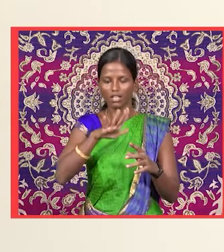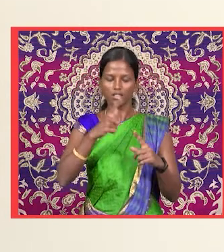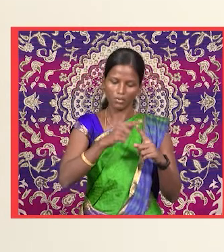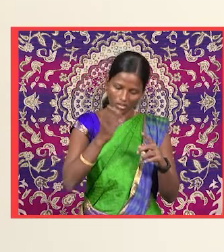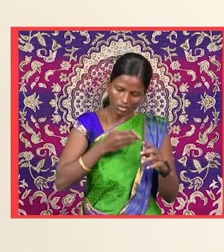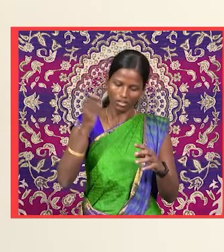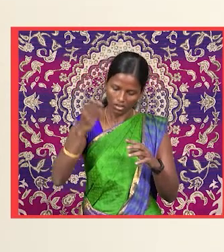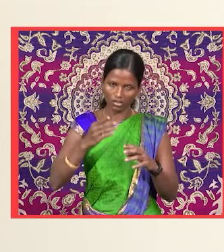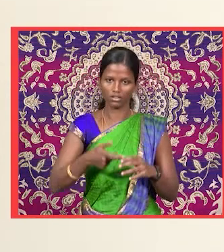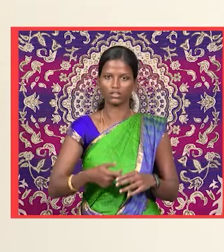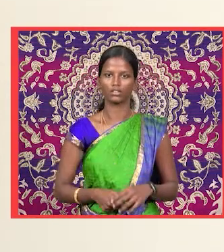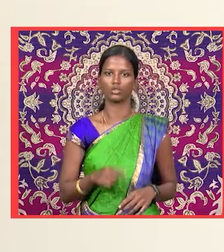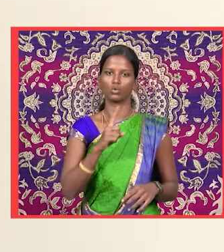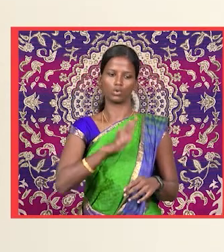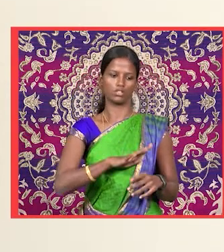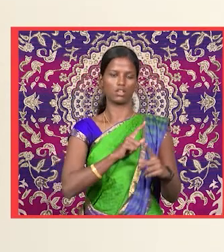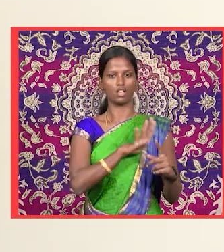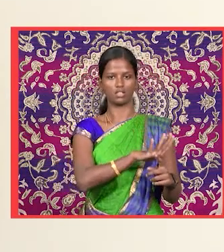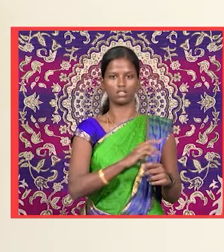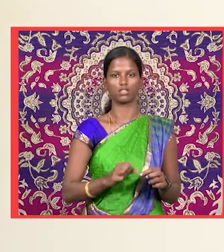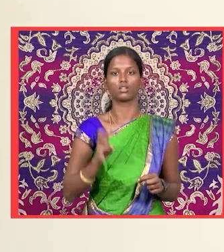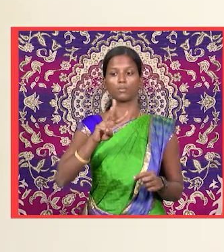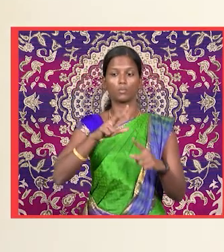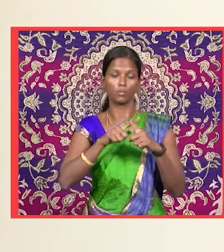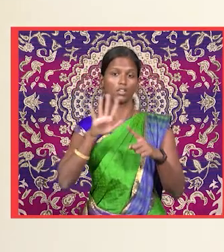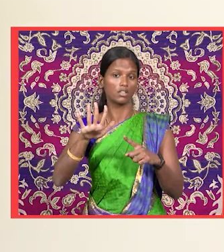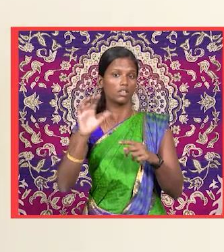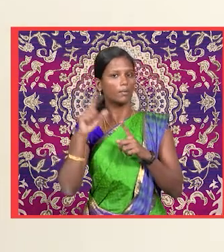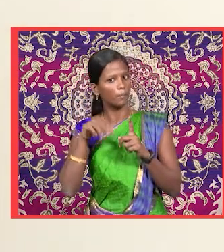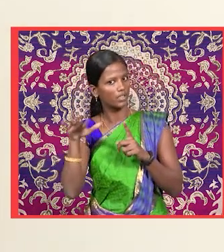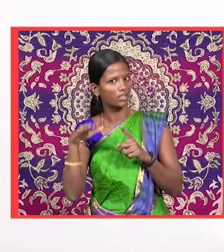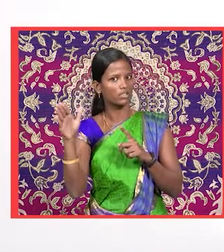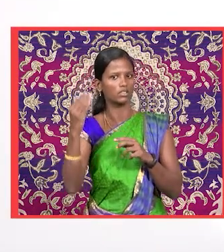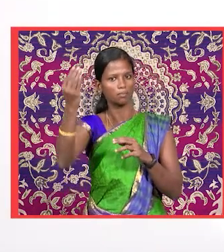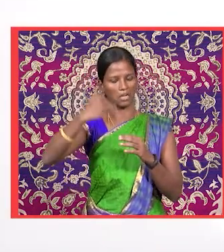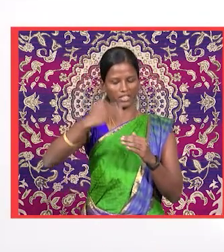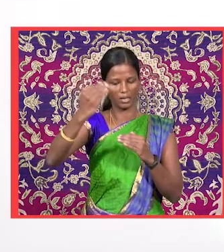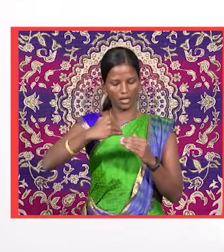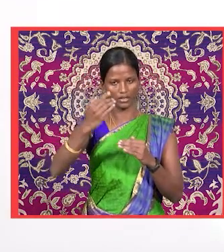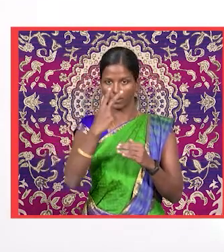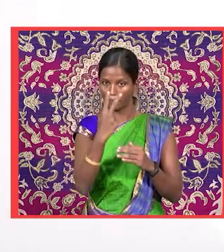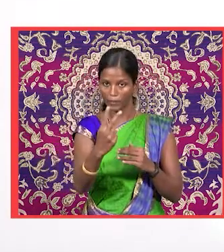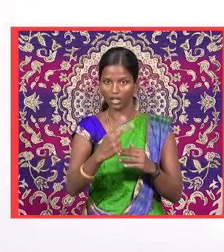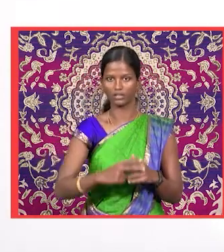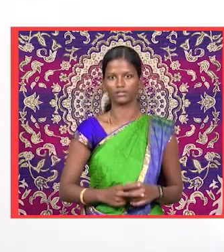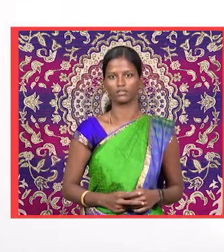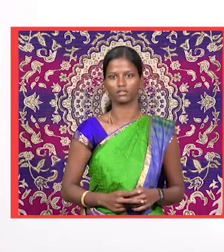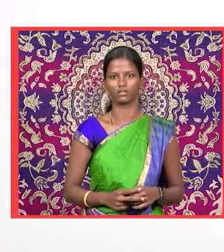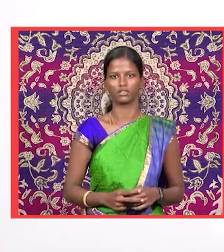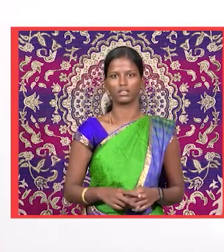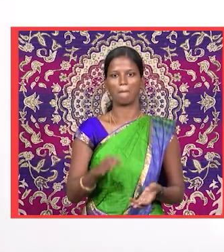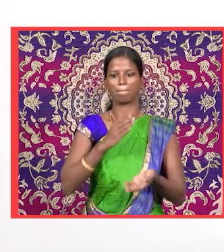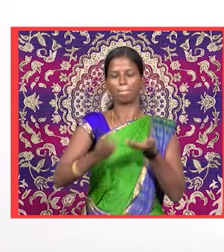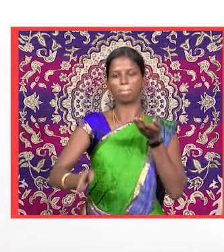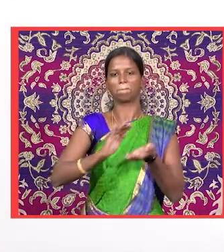1 × 5 மீது 1 × 3 15 4 × 20. இப்போ பார்த்தீங்கன்னா இது ஒரு பகை எண், ஸோ எதாலையுமே